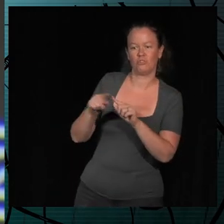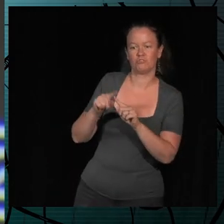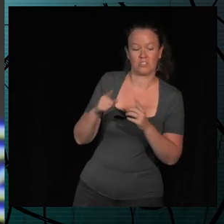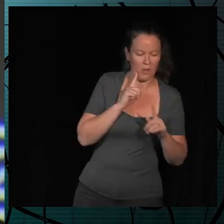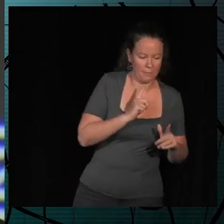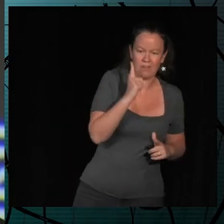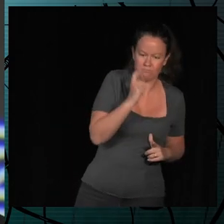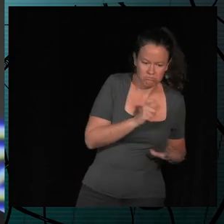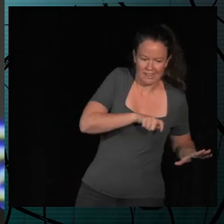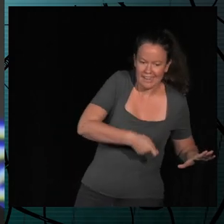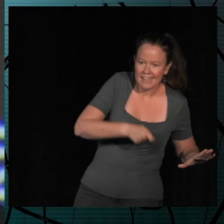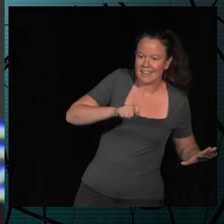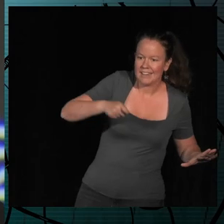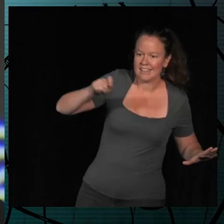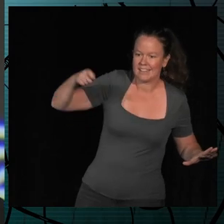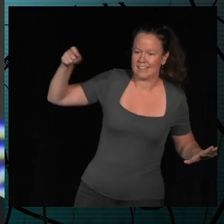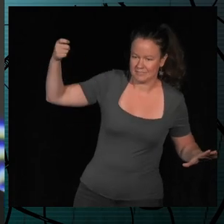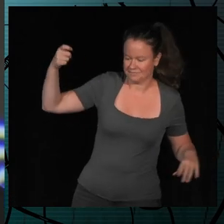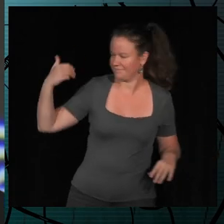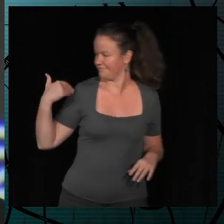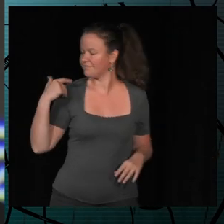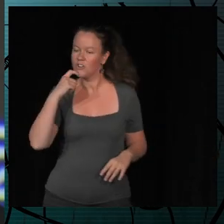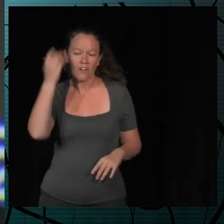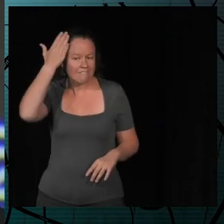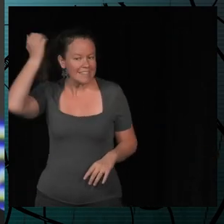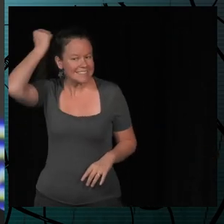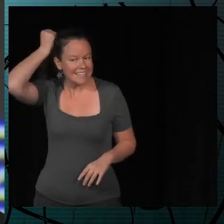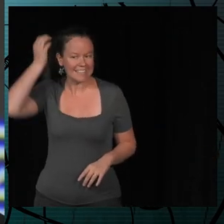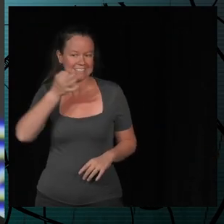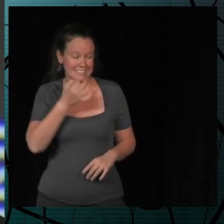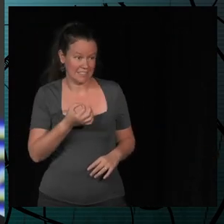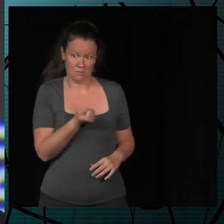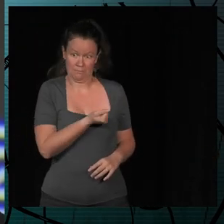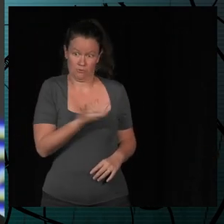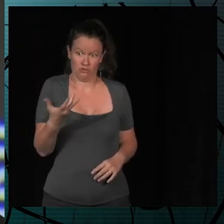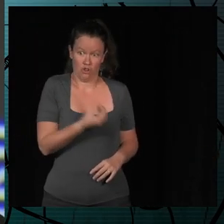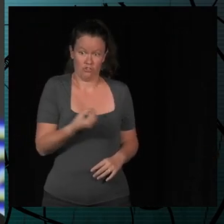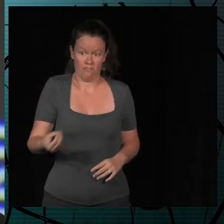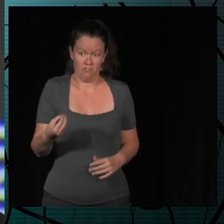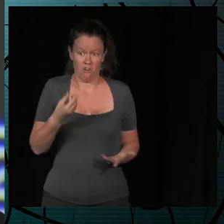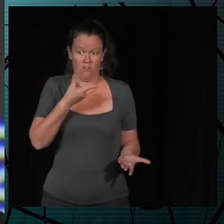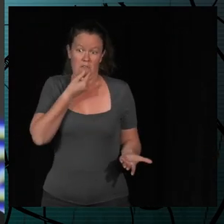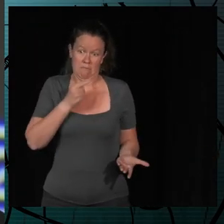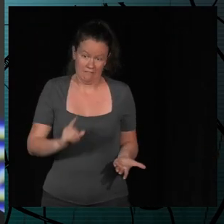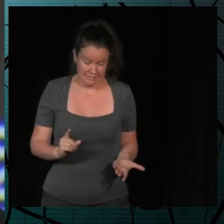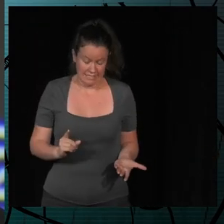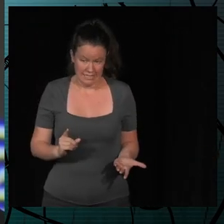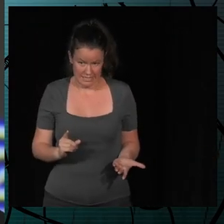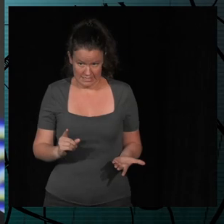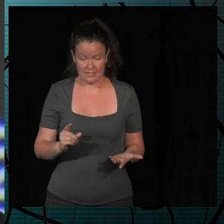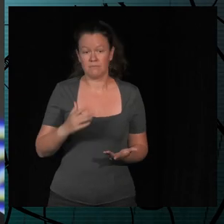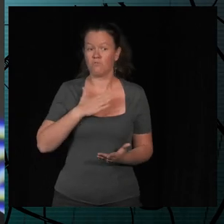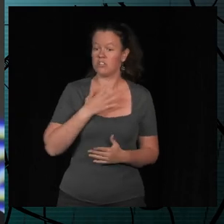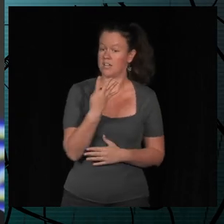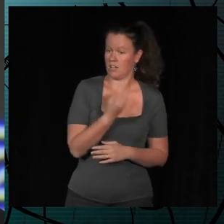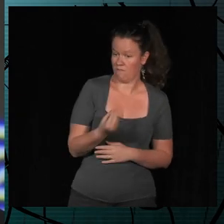ben quand il y a plusieurs enfants ça marche pas ben moi j'ai eu quatre enfants et j'ai la chance d'avoir plus d'une seule pièce dans mon appartement et même